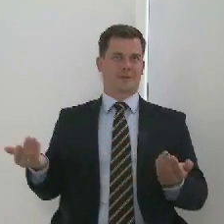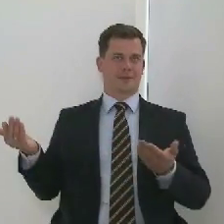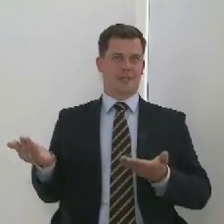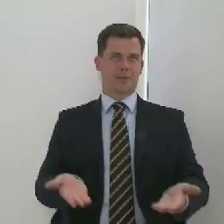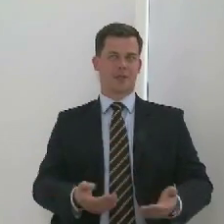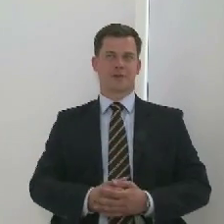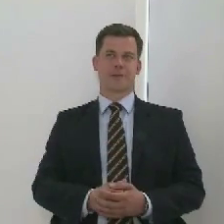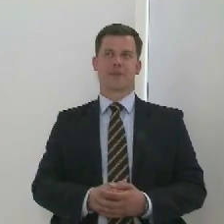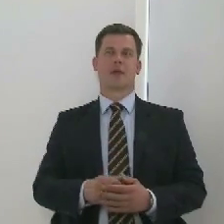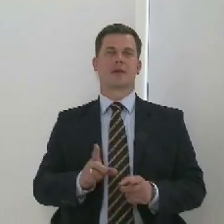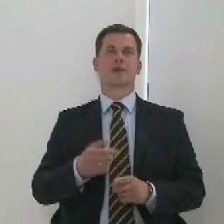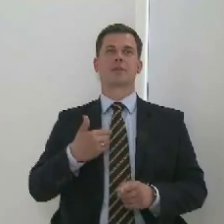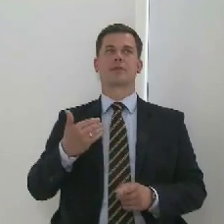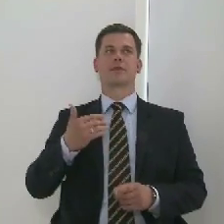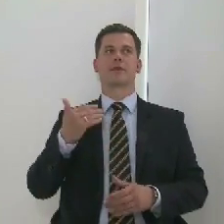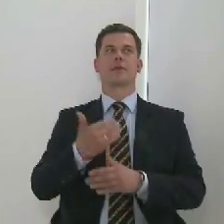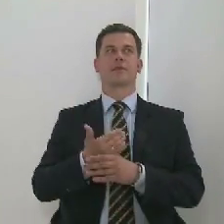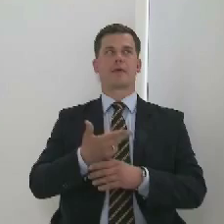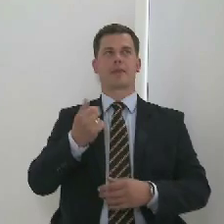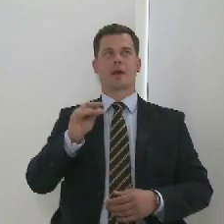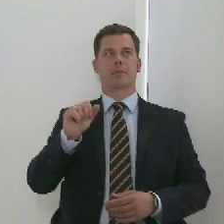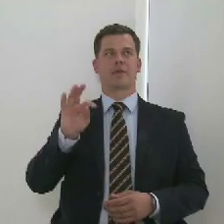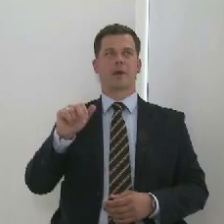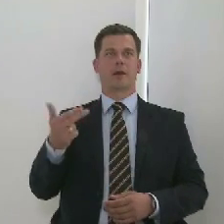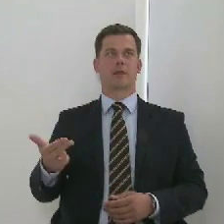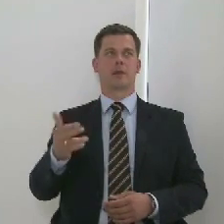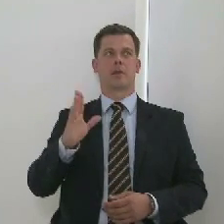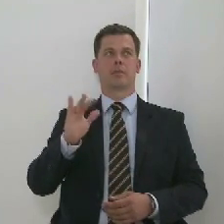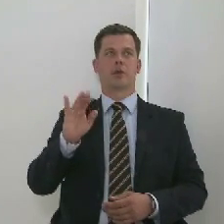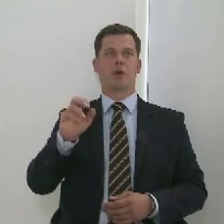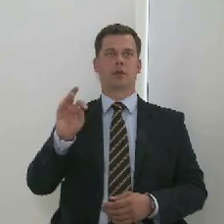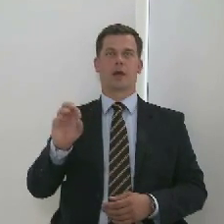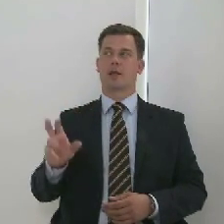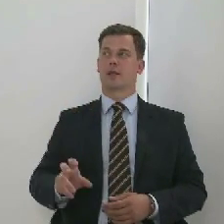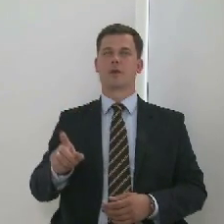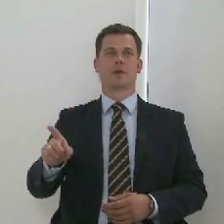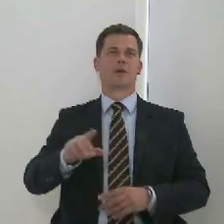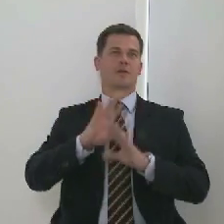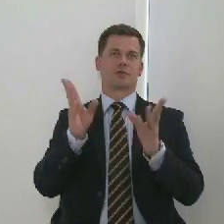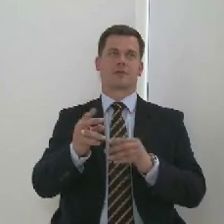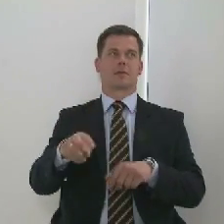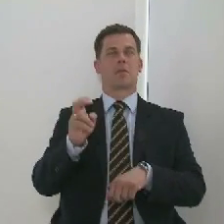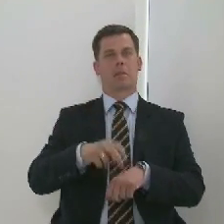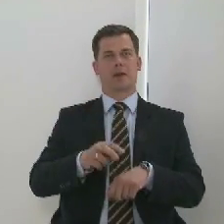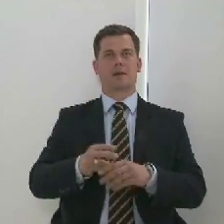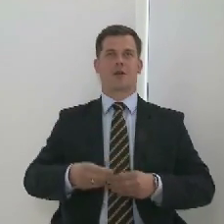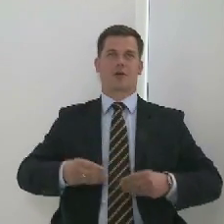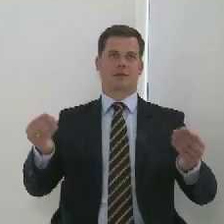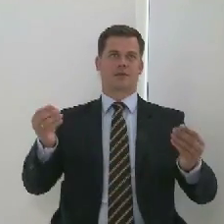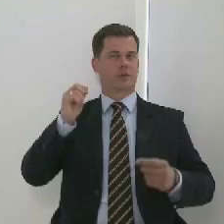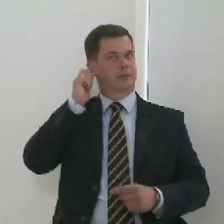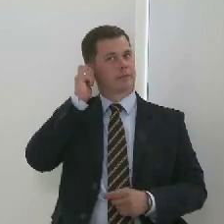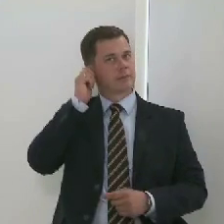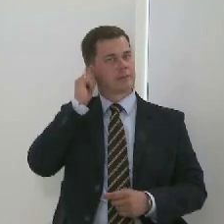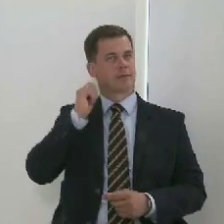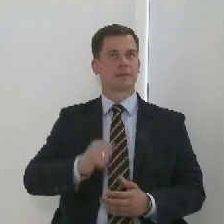zaproszeni, ponieważ reprezentuję firmę Napiferyn Biotech, która sama w sobie jest badaniami i rozwojem. Nasza działalność to badania